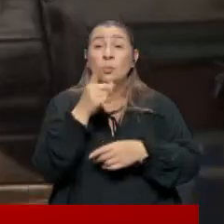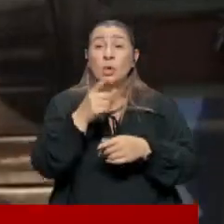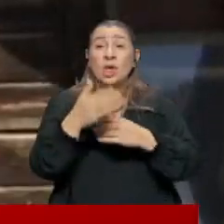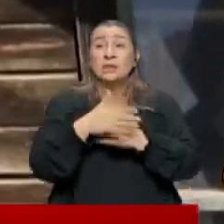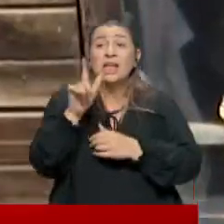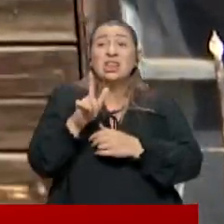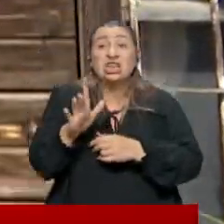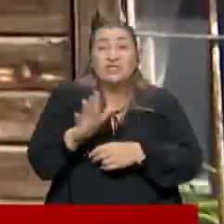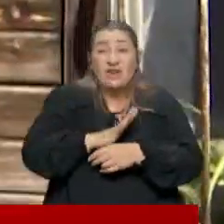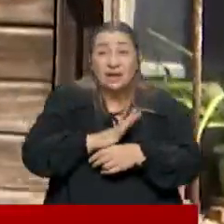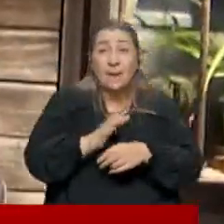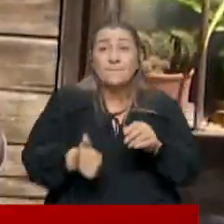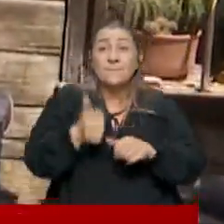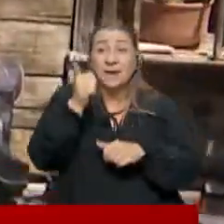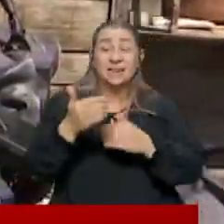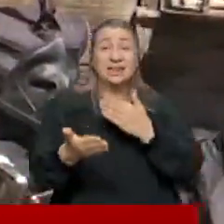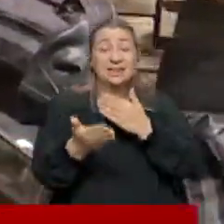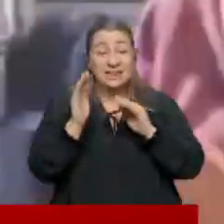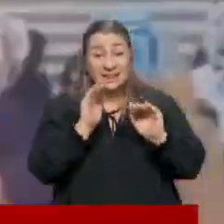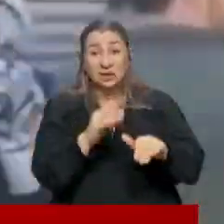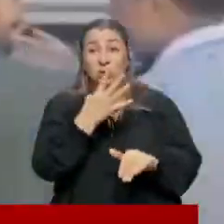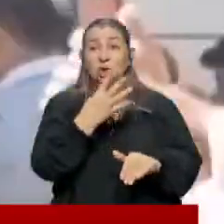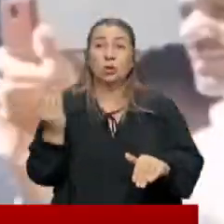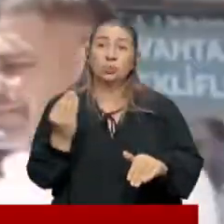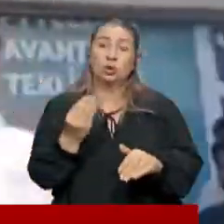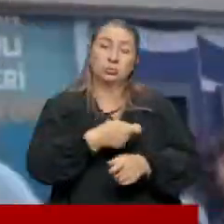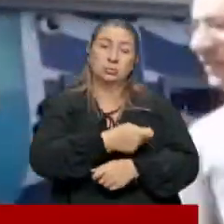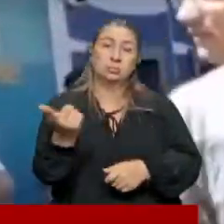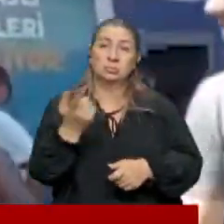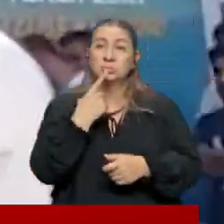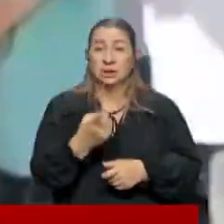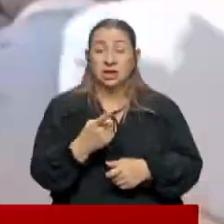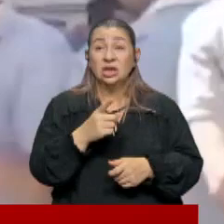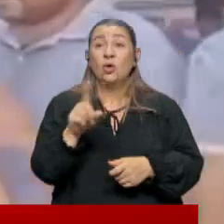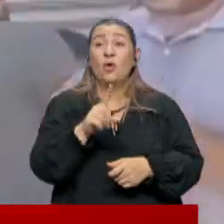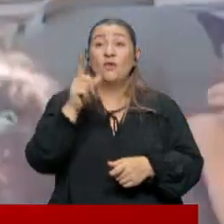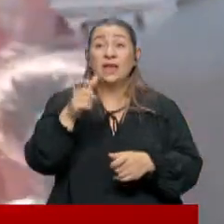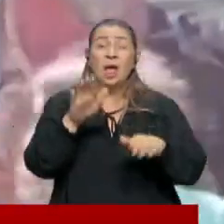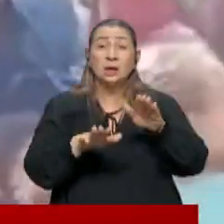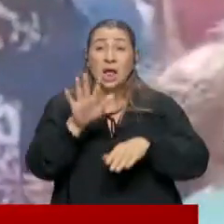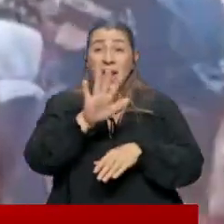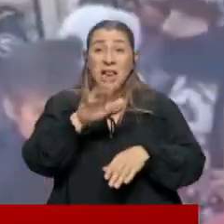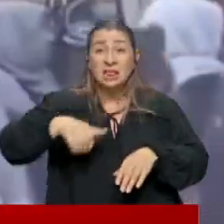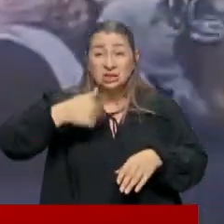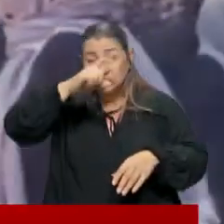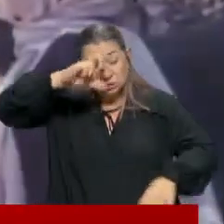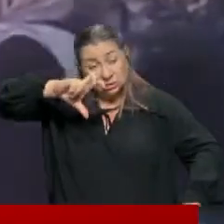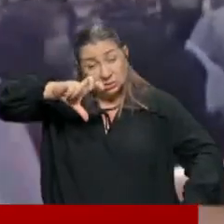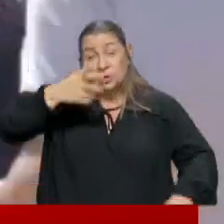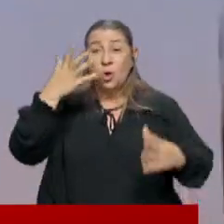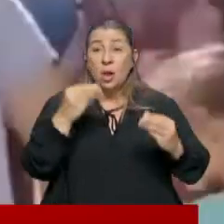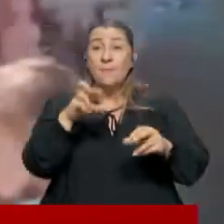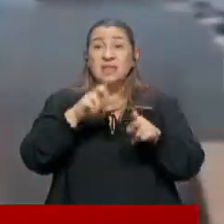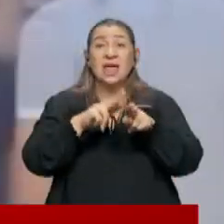yardıma ihtiyacı varken bakanlık destekten 4 milyon kişinin yararlanacağını açıkladı. Şanlıurfa'da yaklaşık 50 derece sıcağın altında